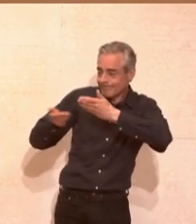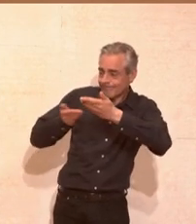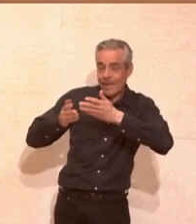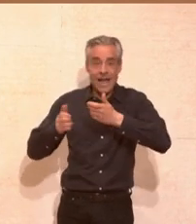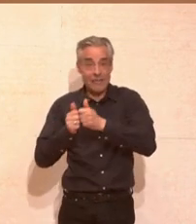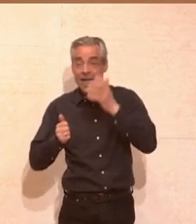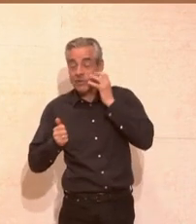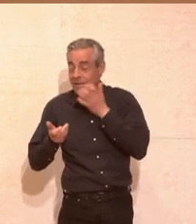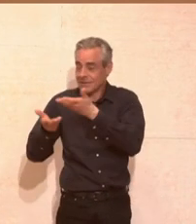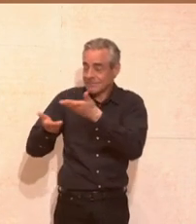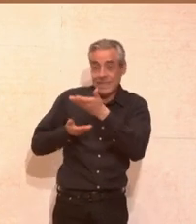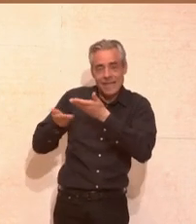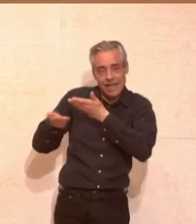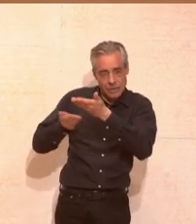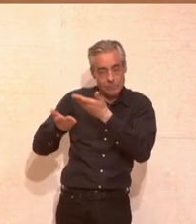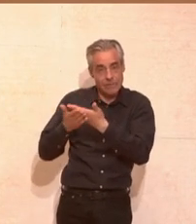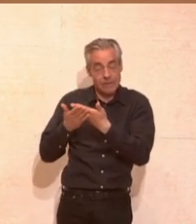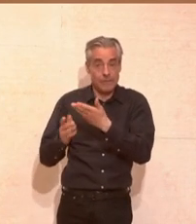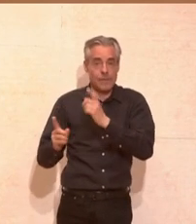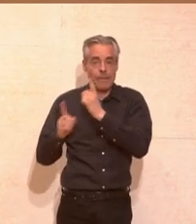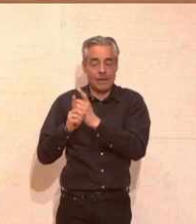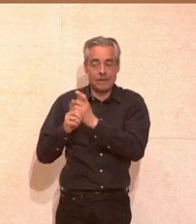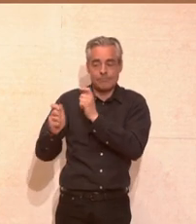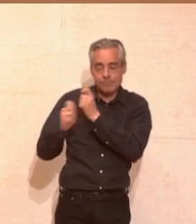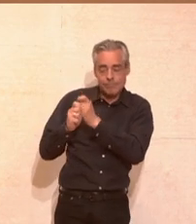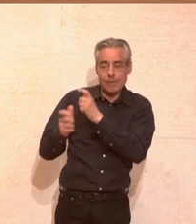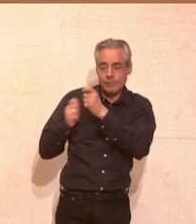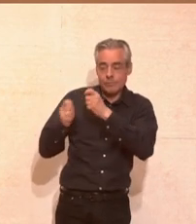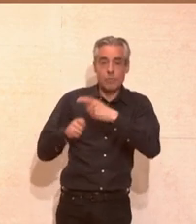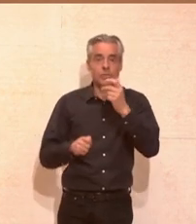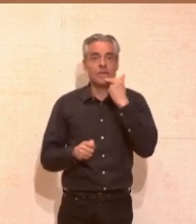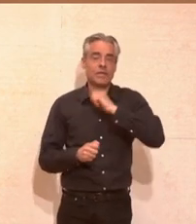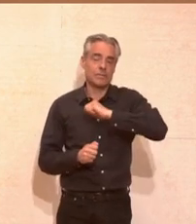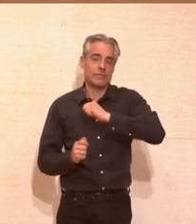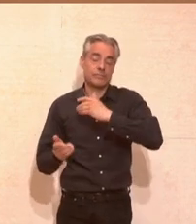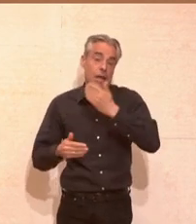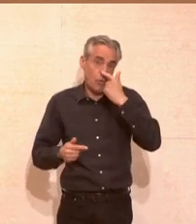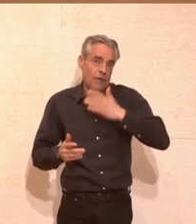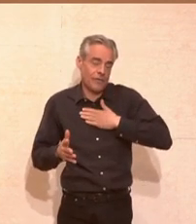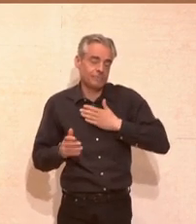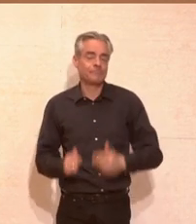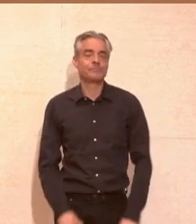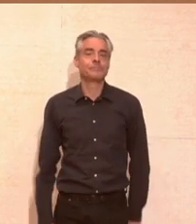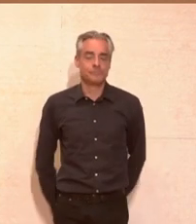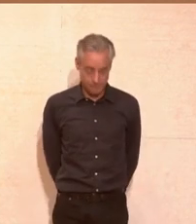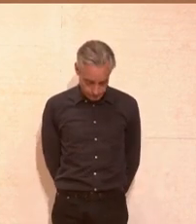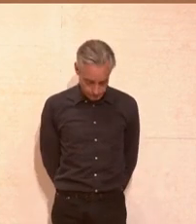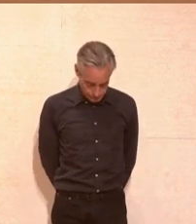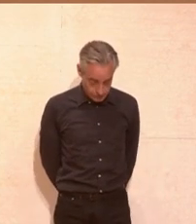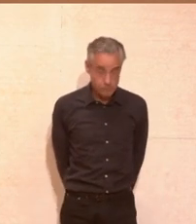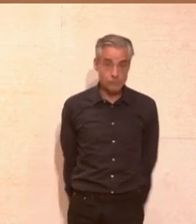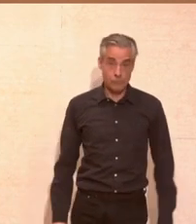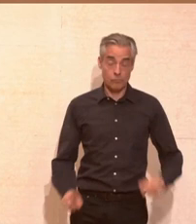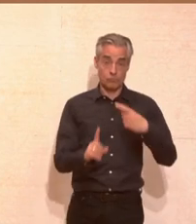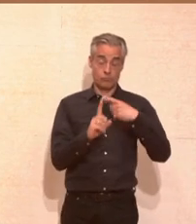là-dedans? Et c'est ça souvent en pratique clinique qui est le plus efficace, je trouve, avec les adolescents. Et